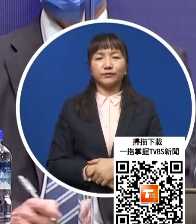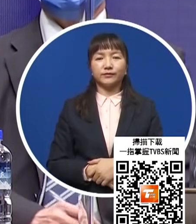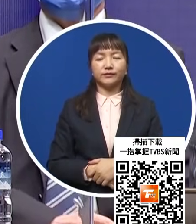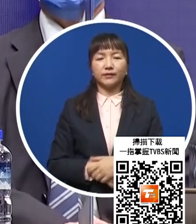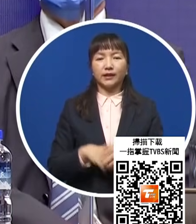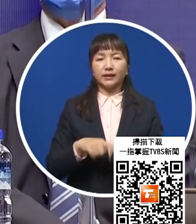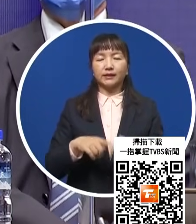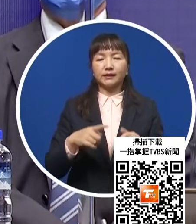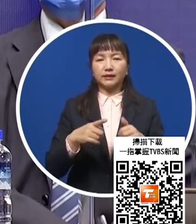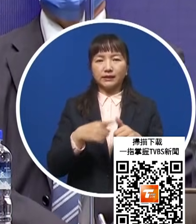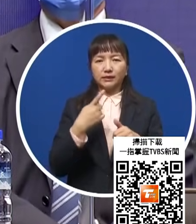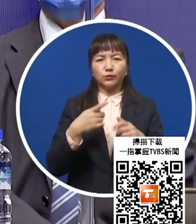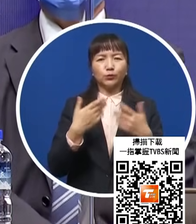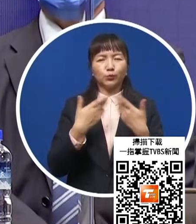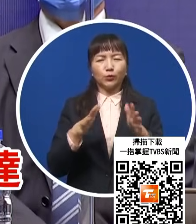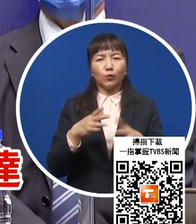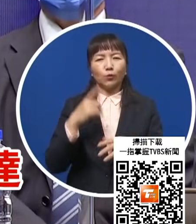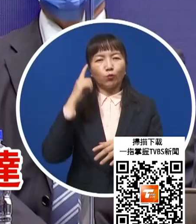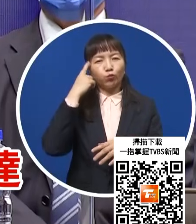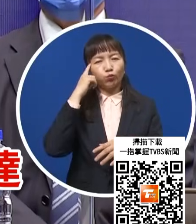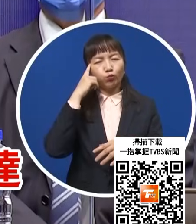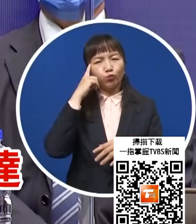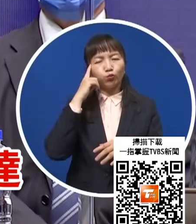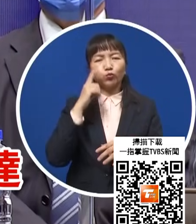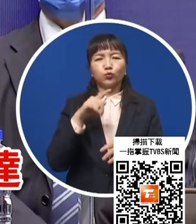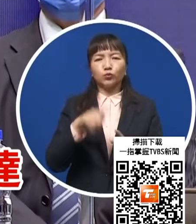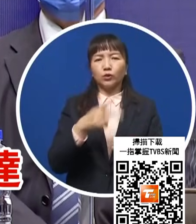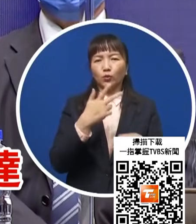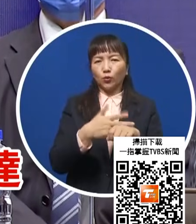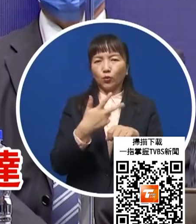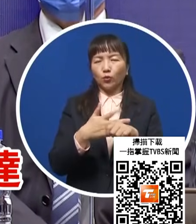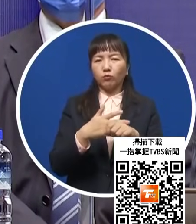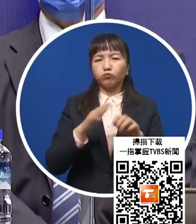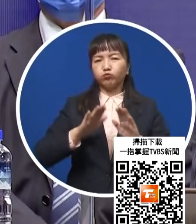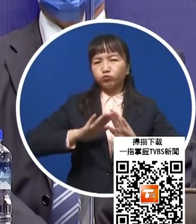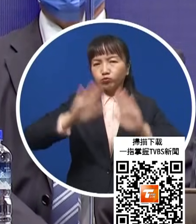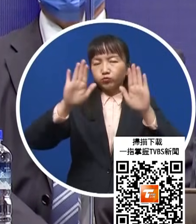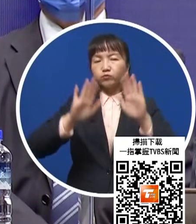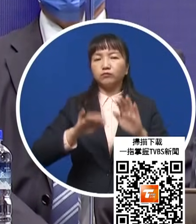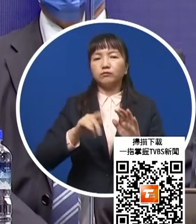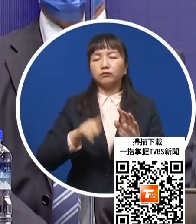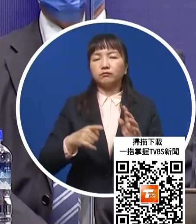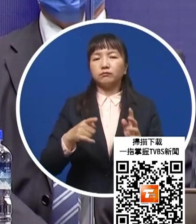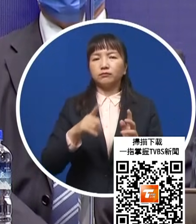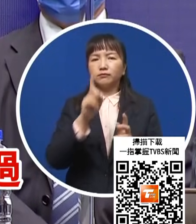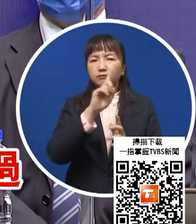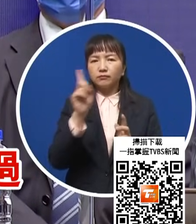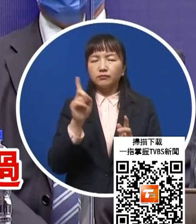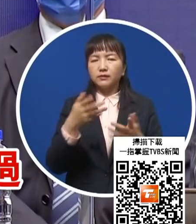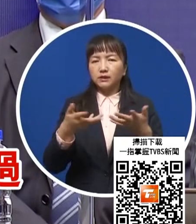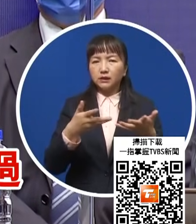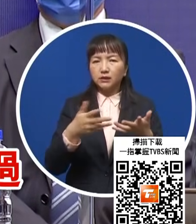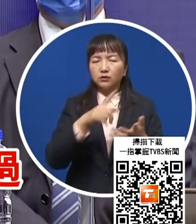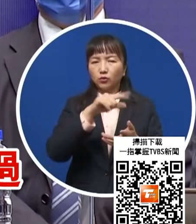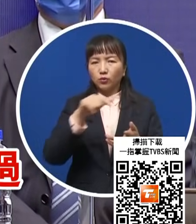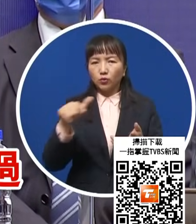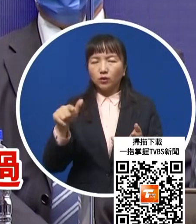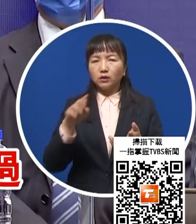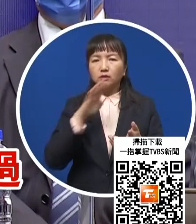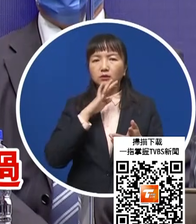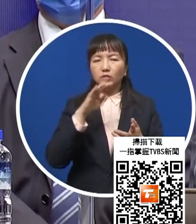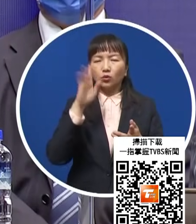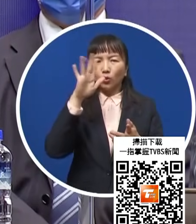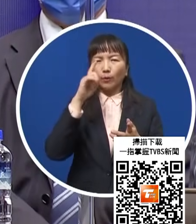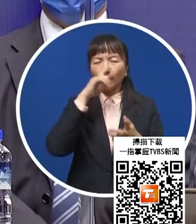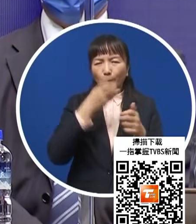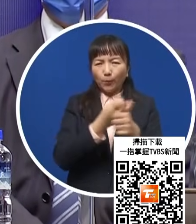我们先也不需要去因为现在的科技非常的发达，到底什么事情什么东西被核子污染